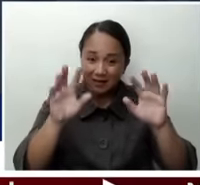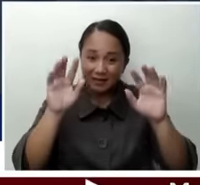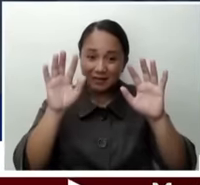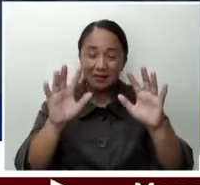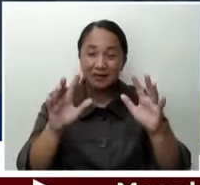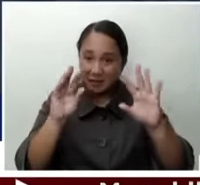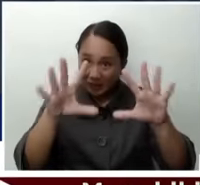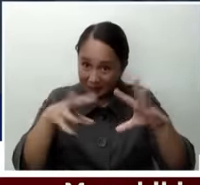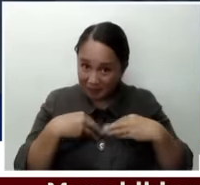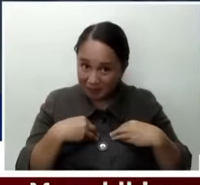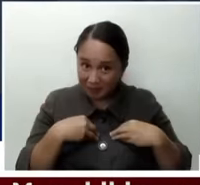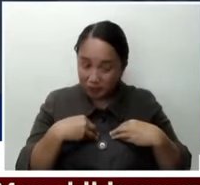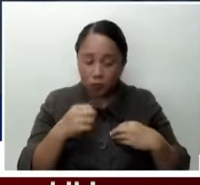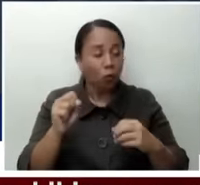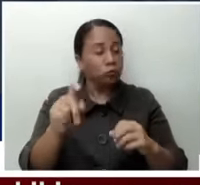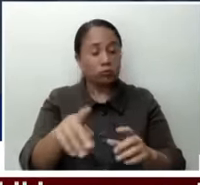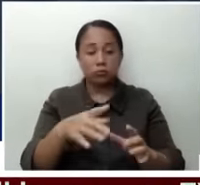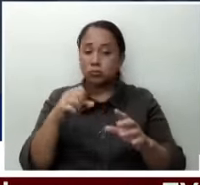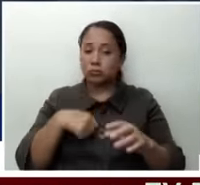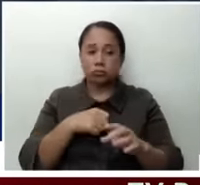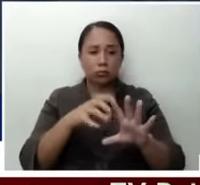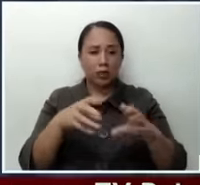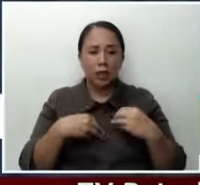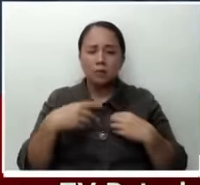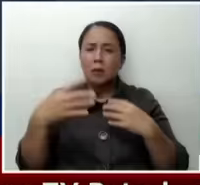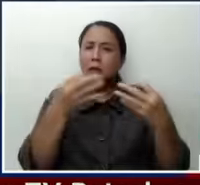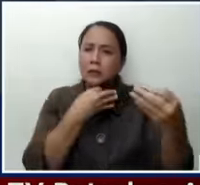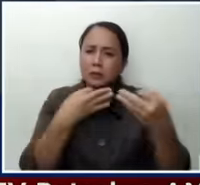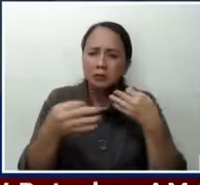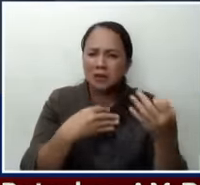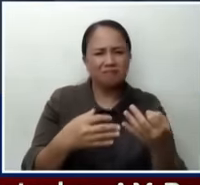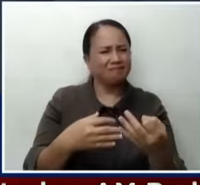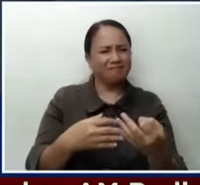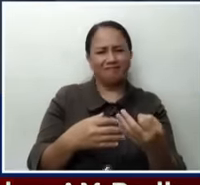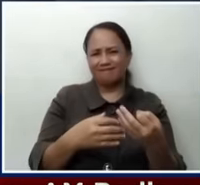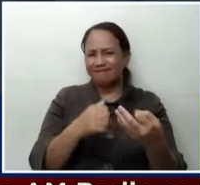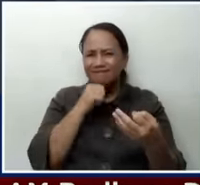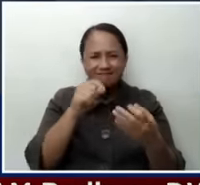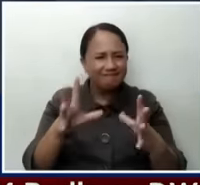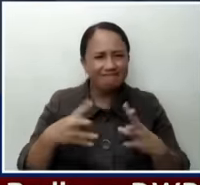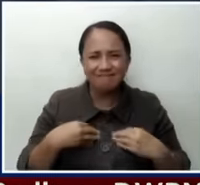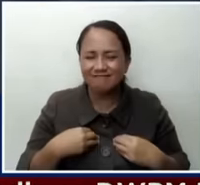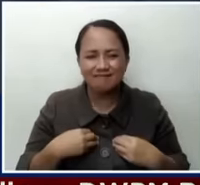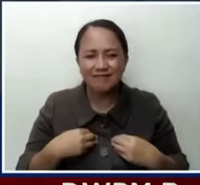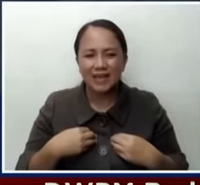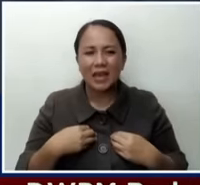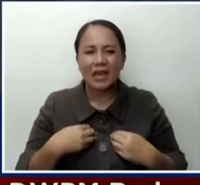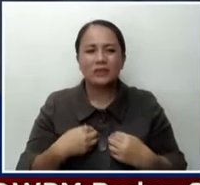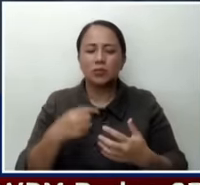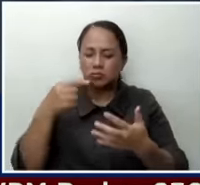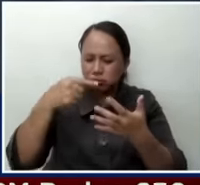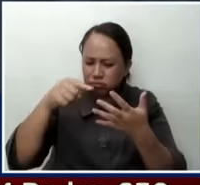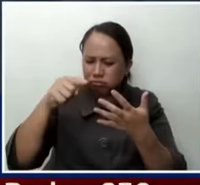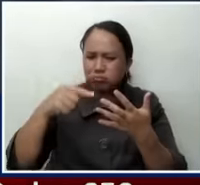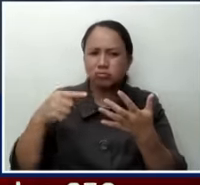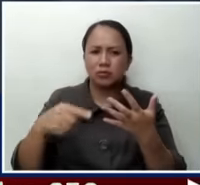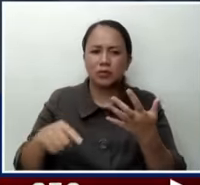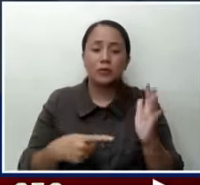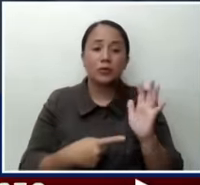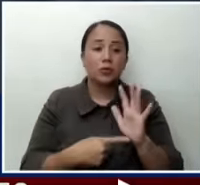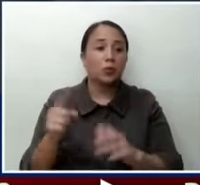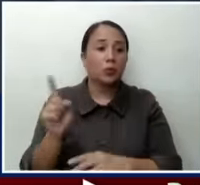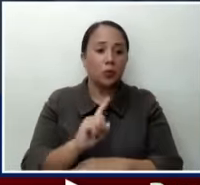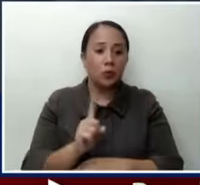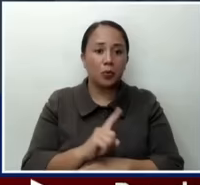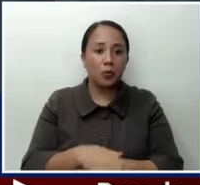then tatanggapin ng Senado. Pero kung hindi katanggap-tanggap, and all indications so far would show